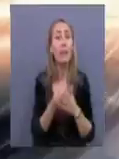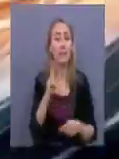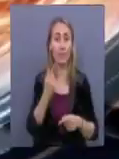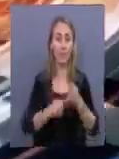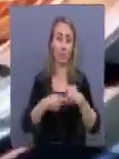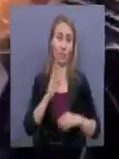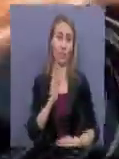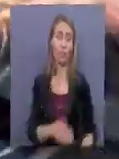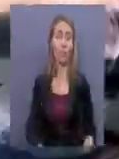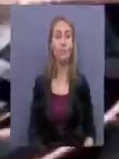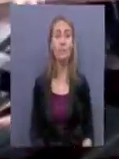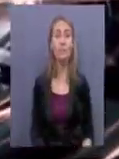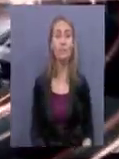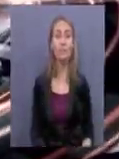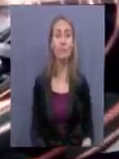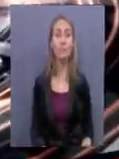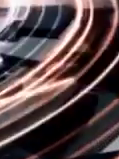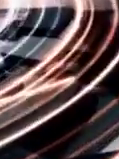бар.